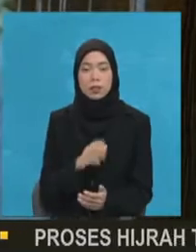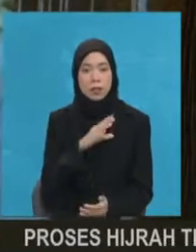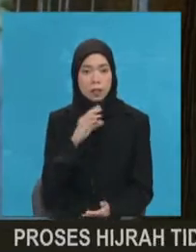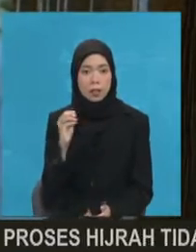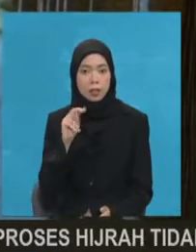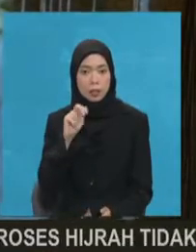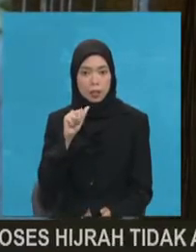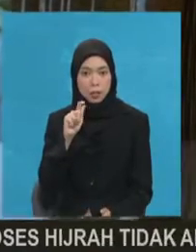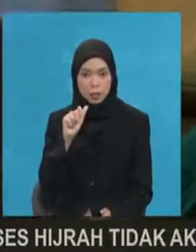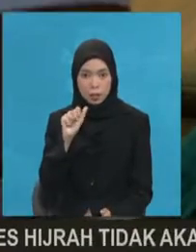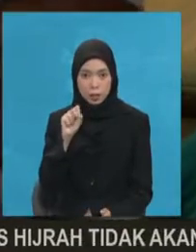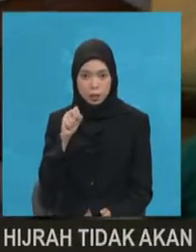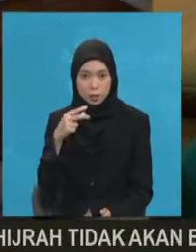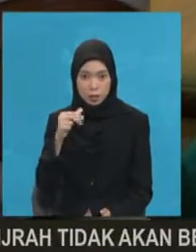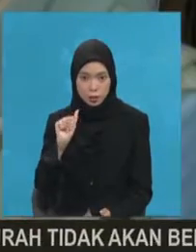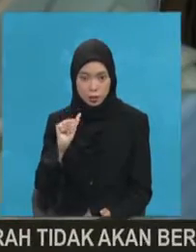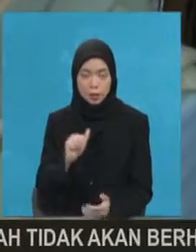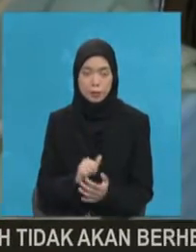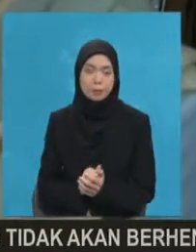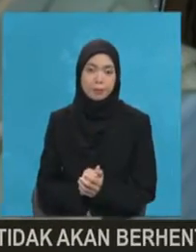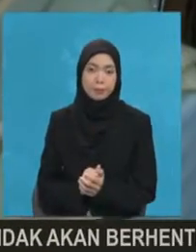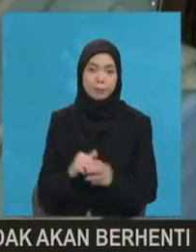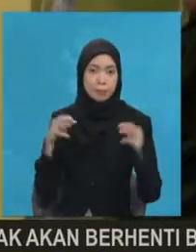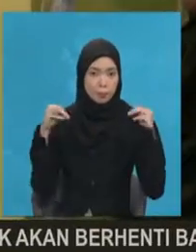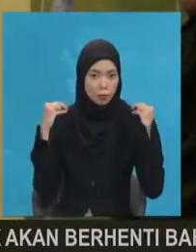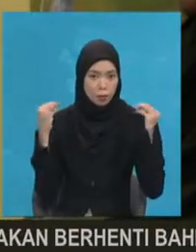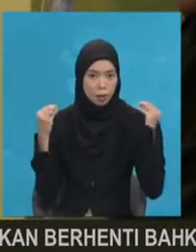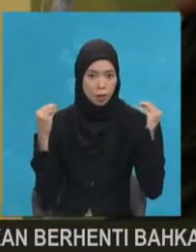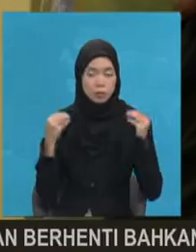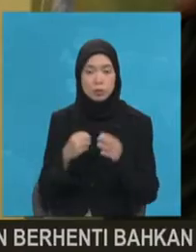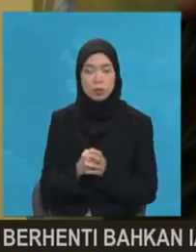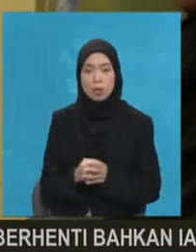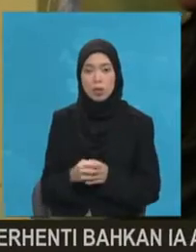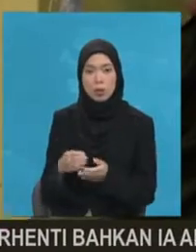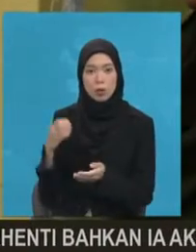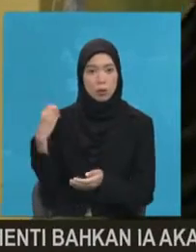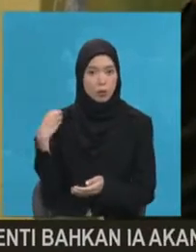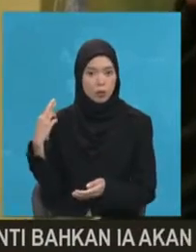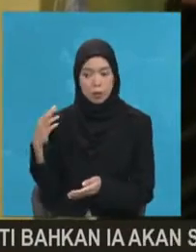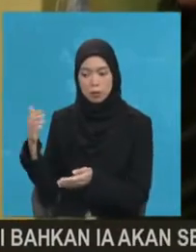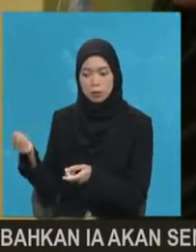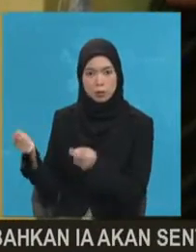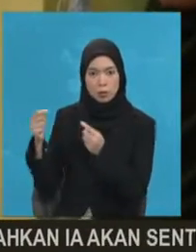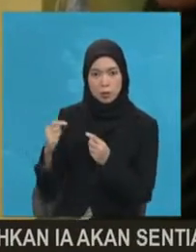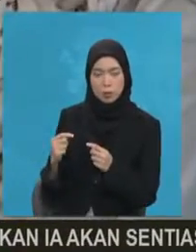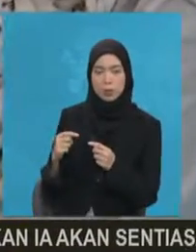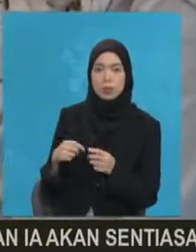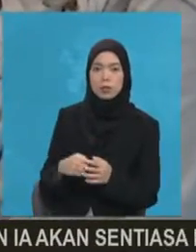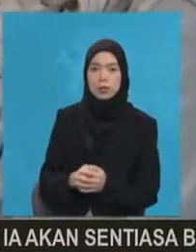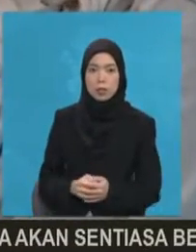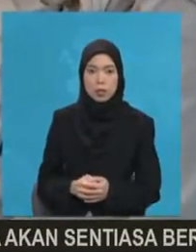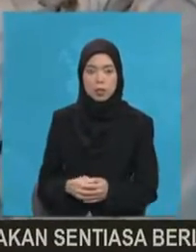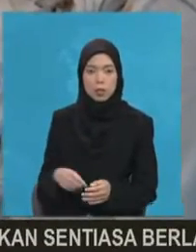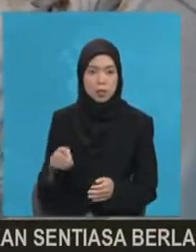Natasha binti Muhammad matiin majelis tersebut diadakan di hadapan pegawai dan pakai tangan unit pengislaman bercabang unit